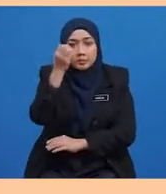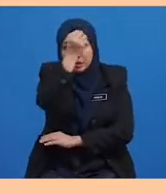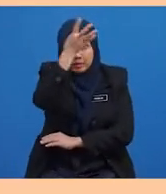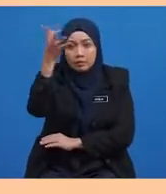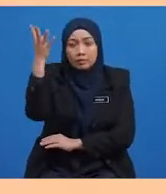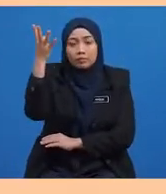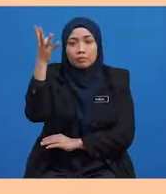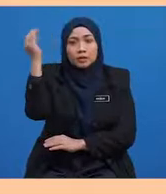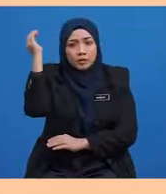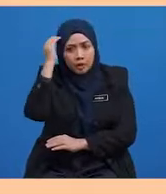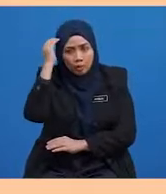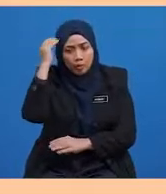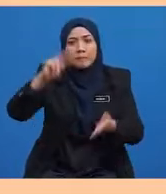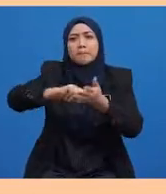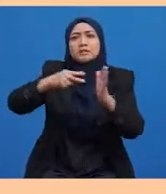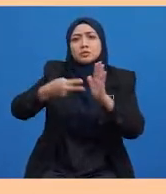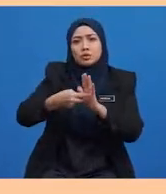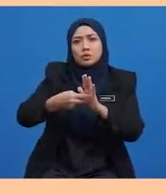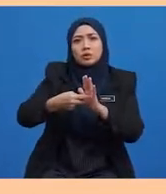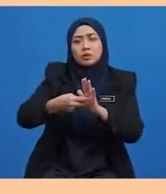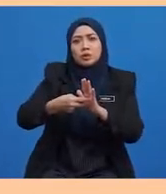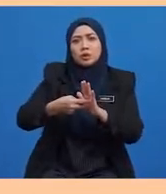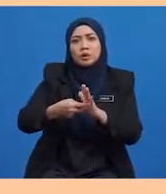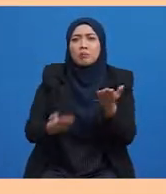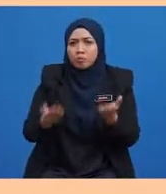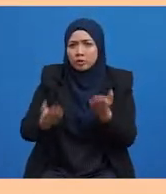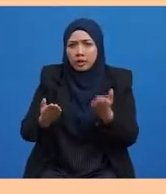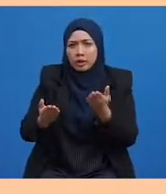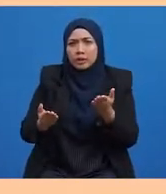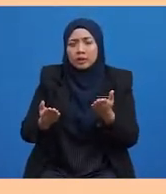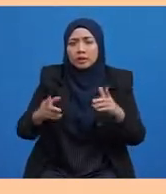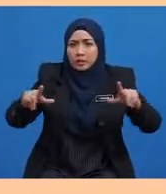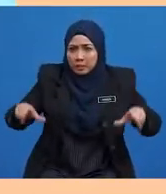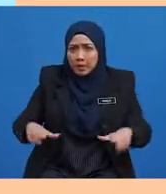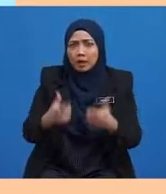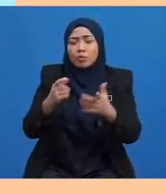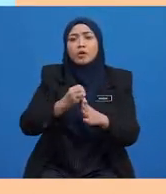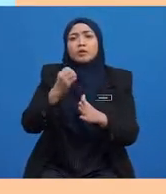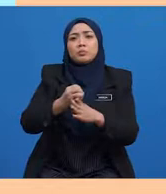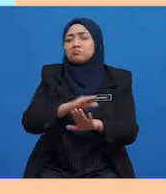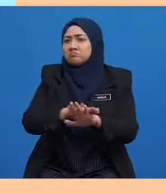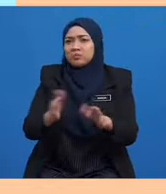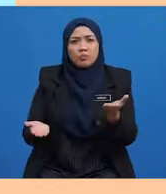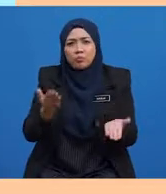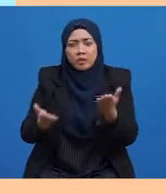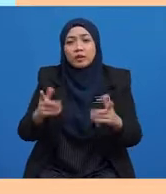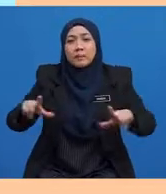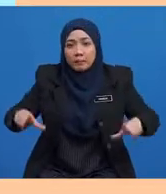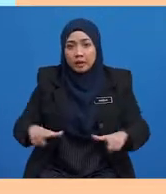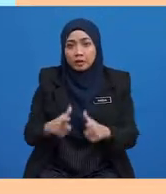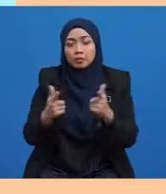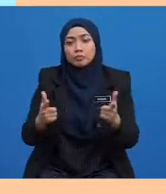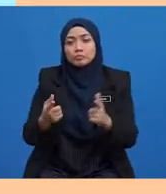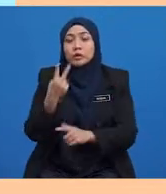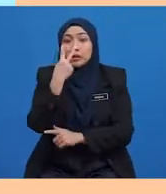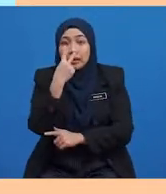kita mungkin berlaku atau mungkin tidak berlaku. Baik murid-murid, mari kita lihat